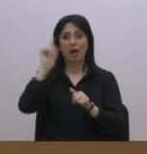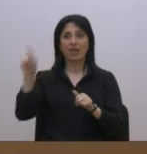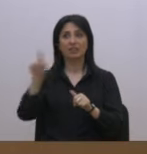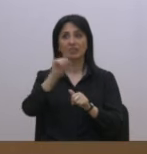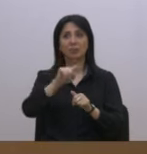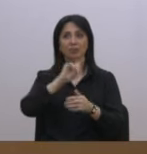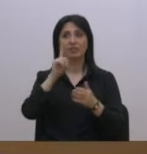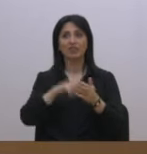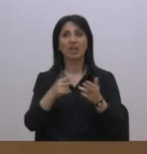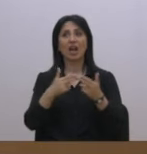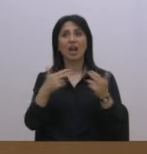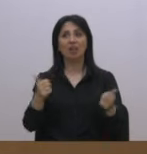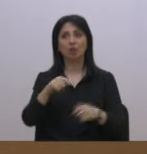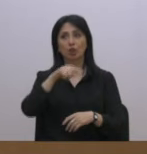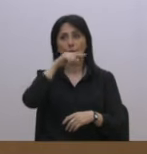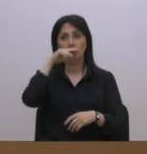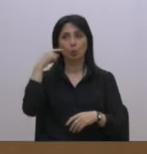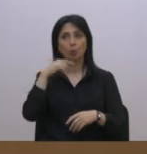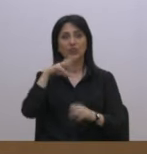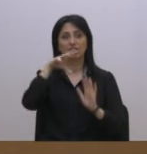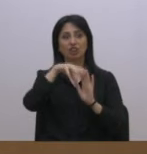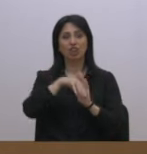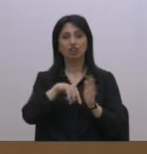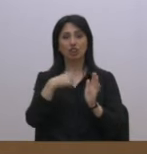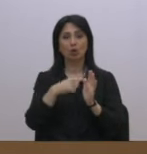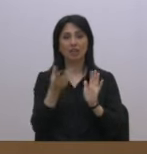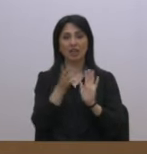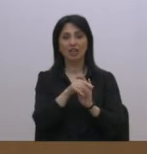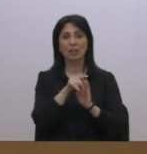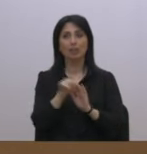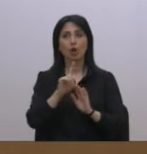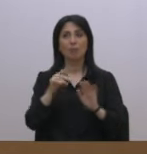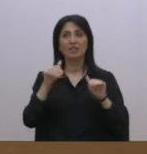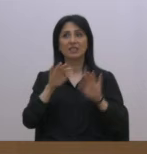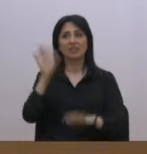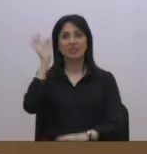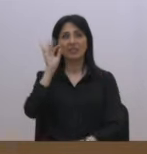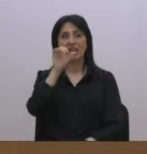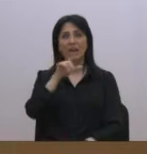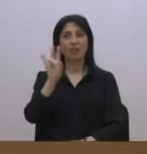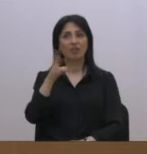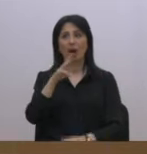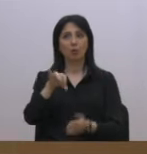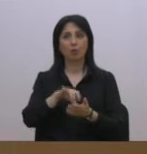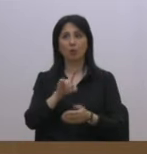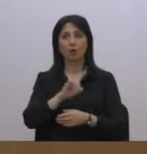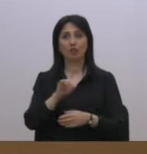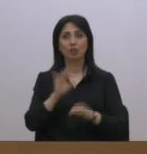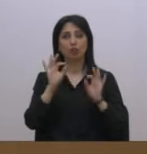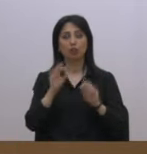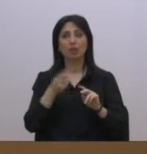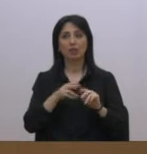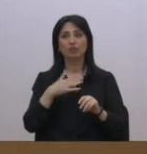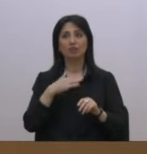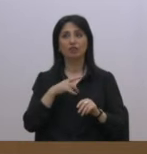აზერბაიჯანის საკითხები აღიარონ რუსეთის საშინაო საკითხებად, რომელთა გადაწყვეტაში გერმანელები არ უნდა მონაწილეობდნენ. სწორედ ამიტომ